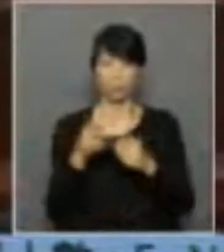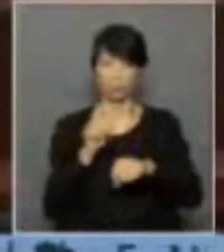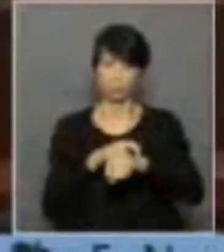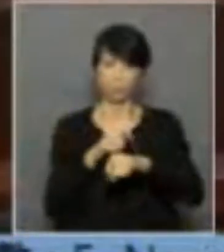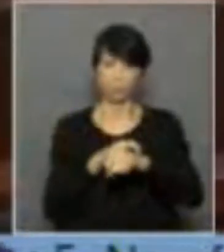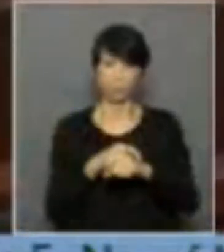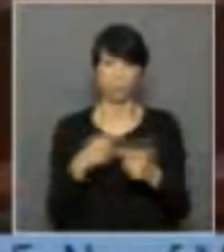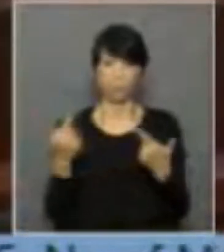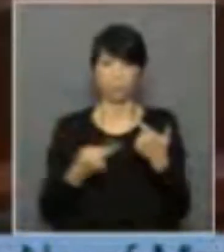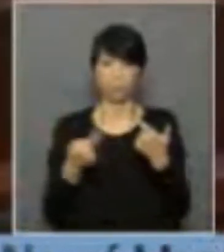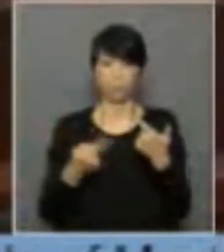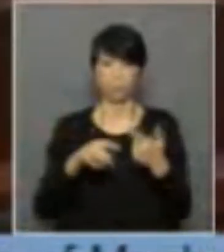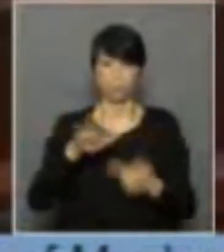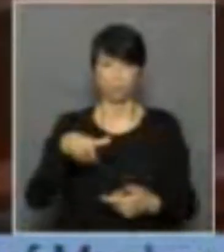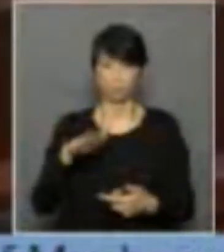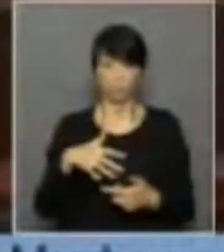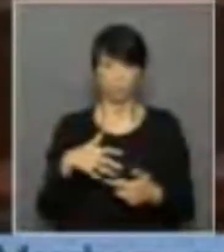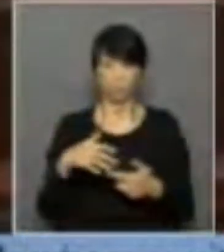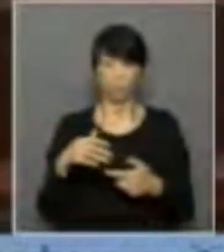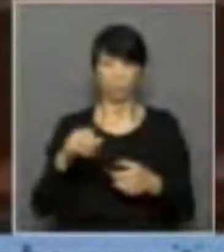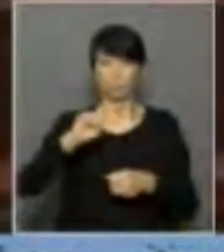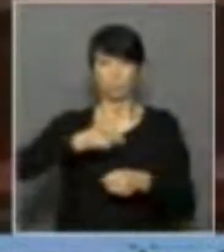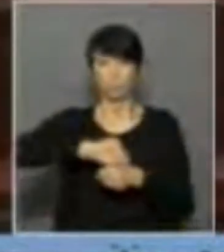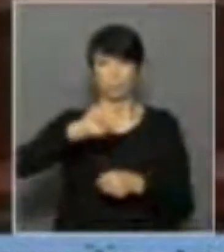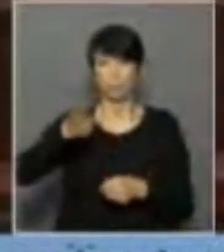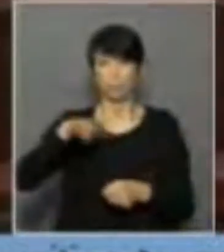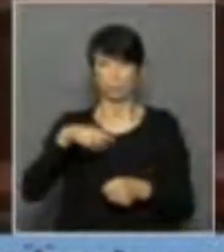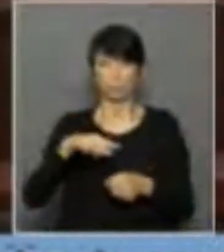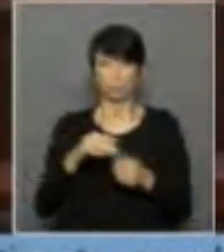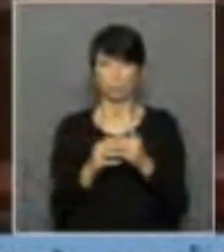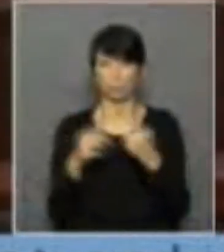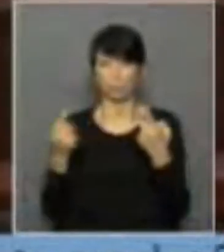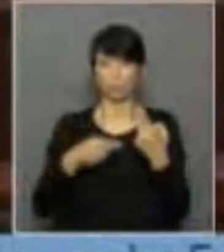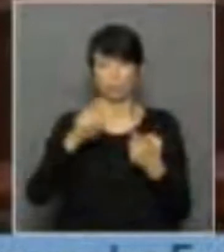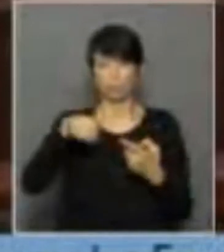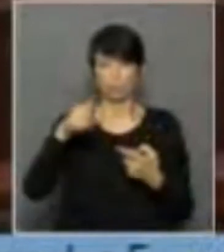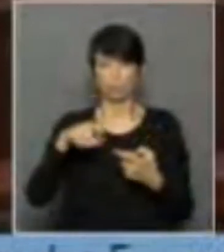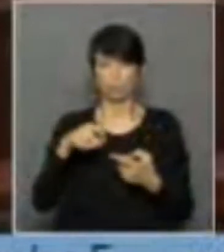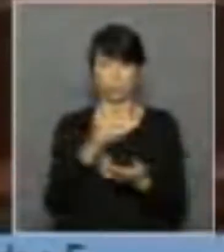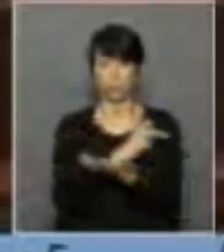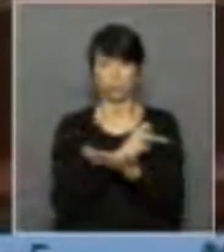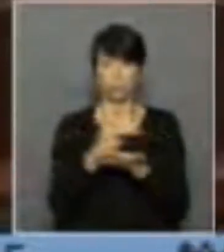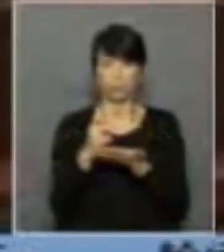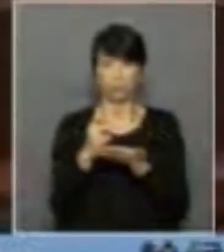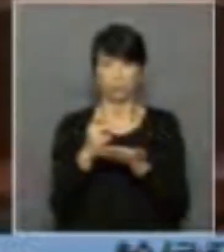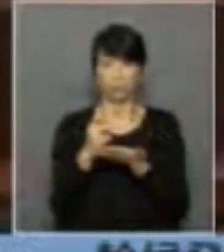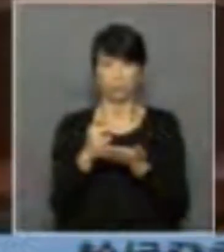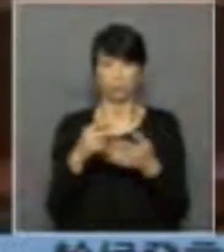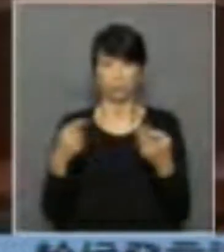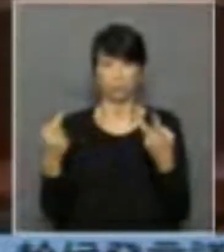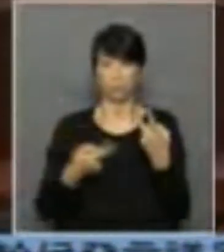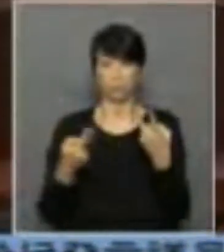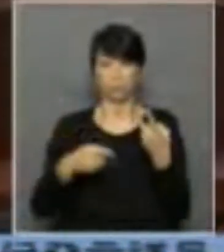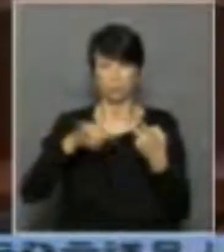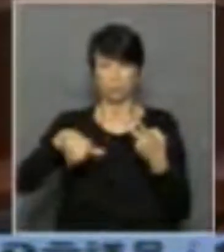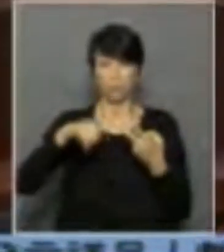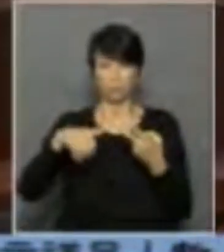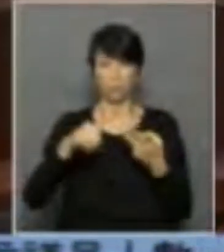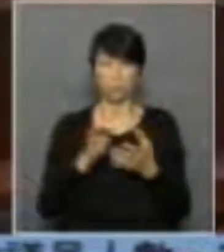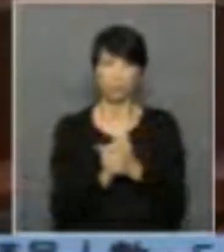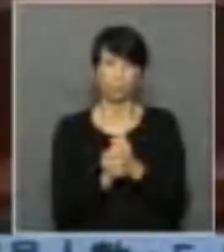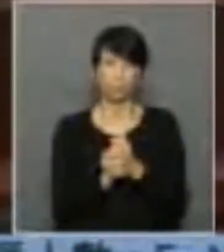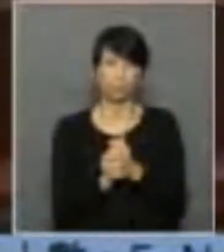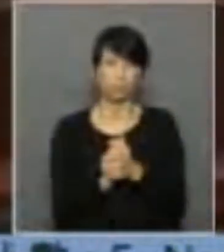15000再加4000就係19000，19000除呢個咧，大約係呢一個咧係26000幾個呢